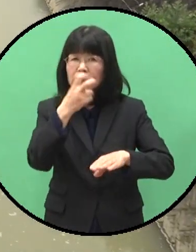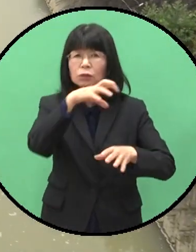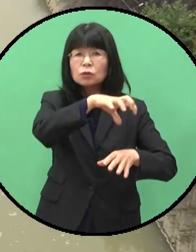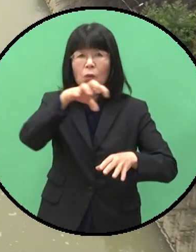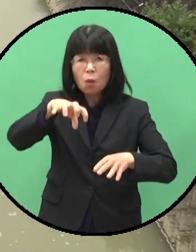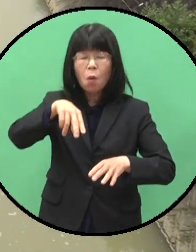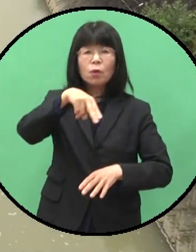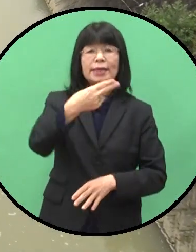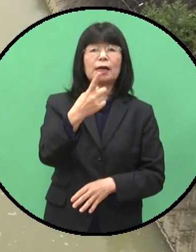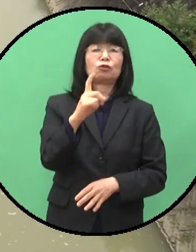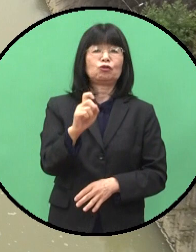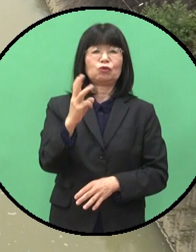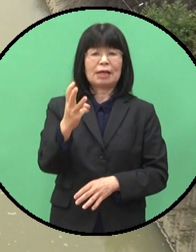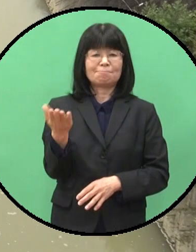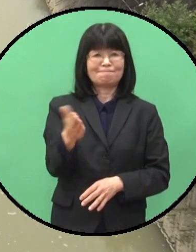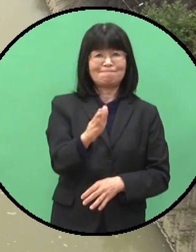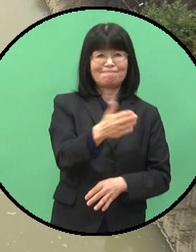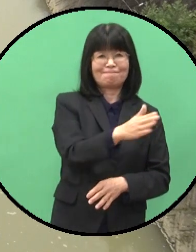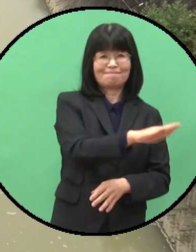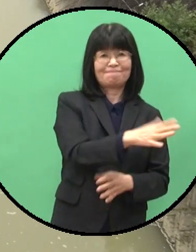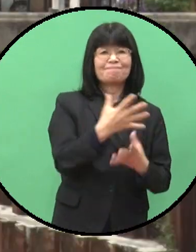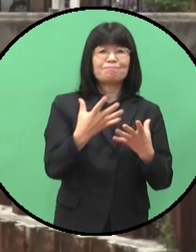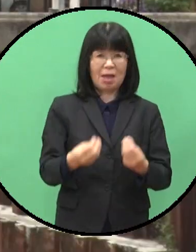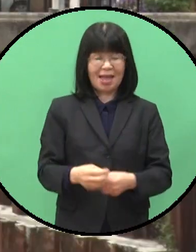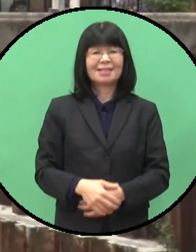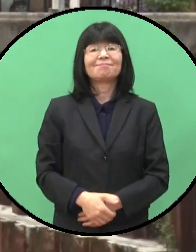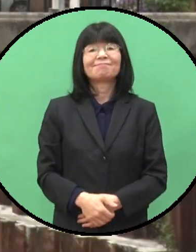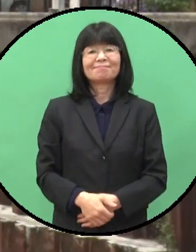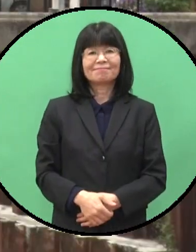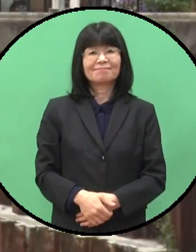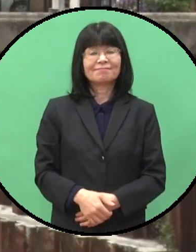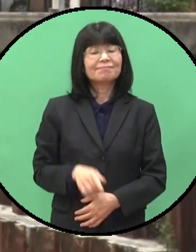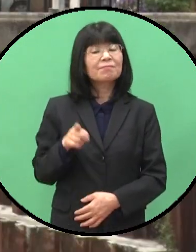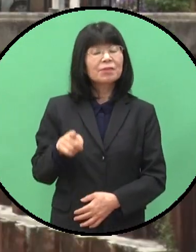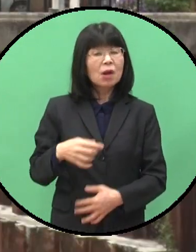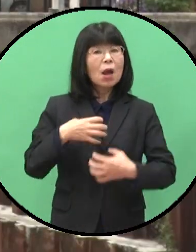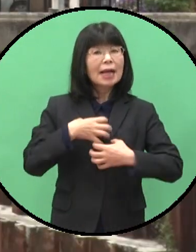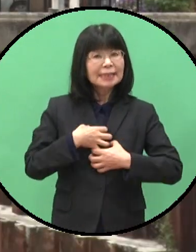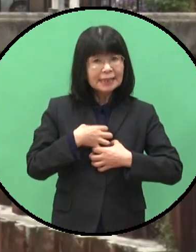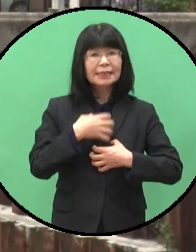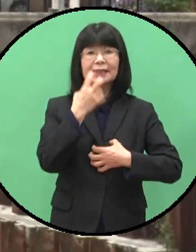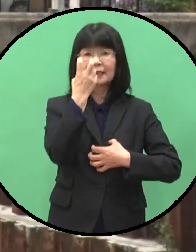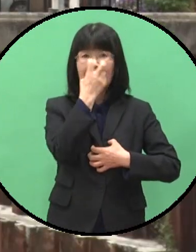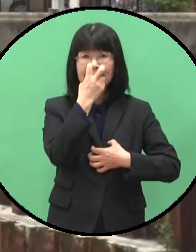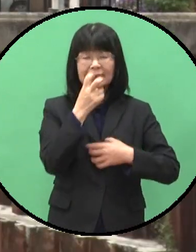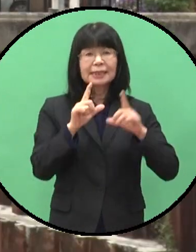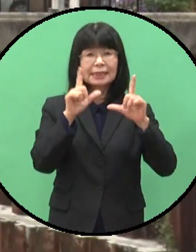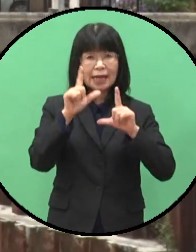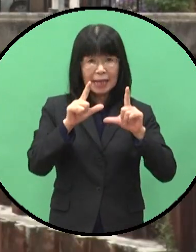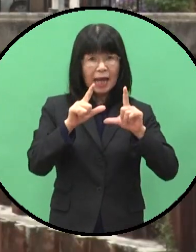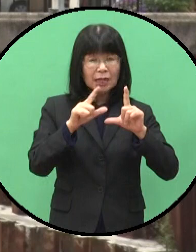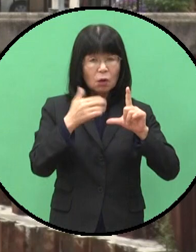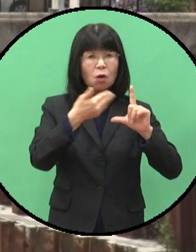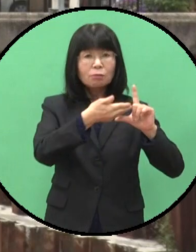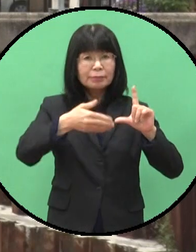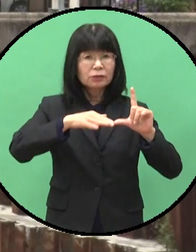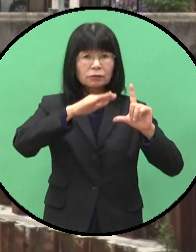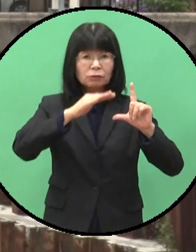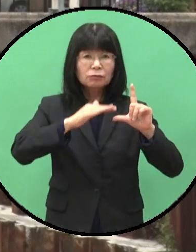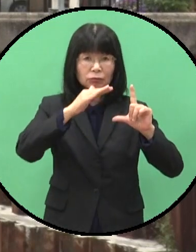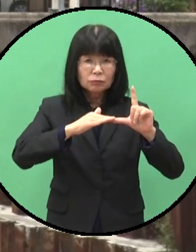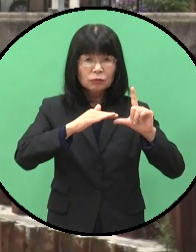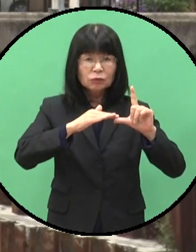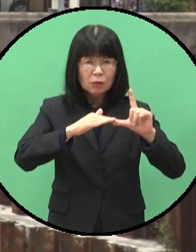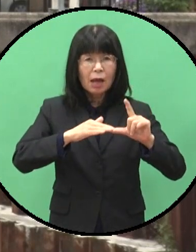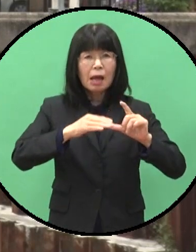213基設置されています。 あちらの危機管理型水位計は低コストで開発され、洪